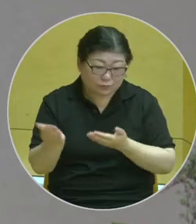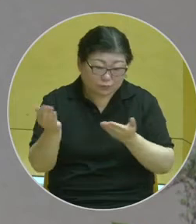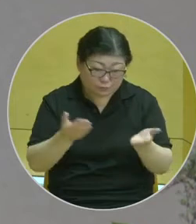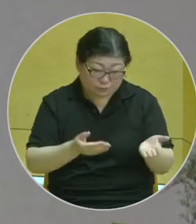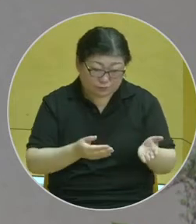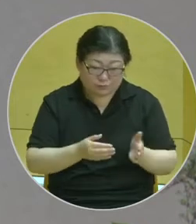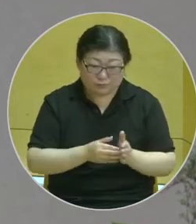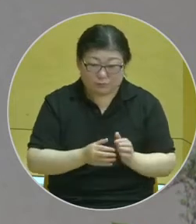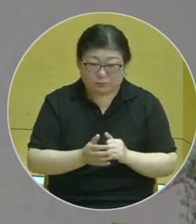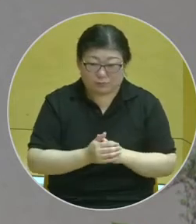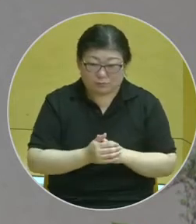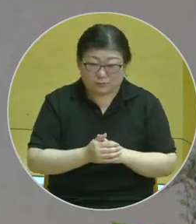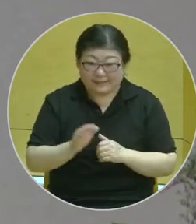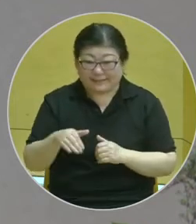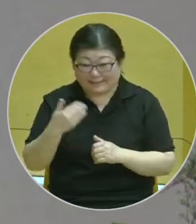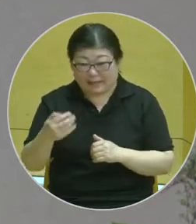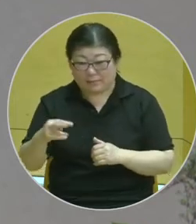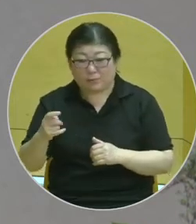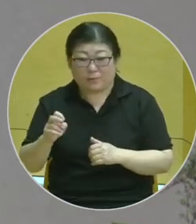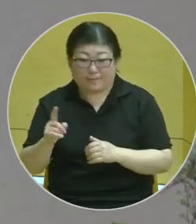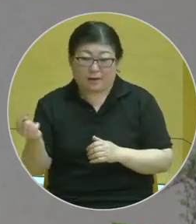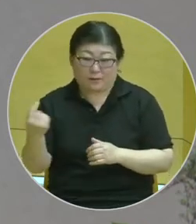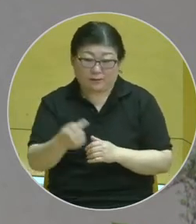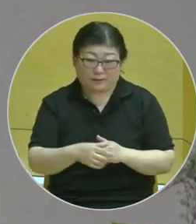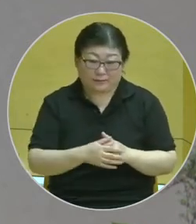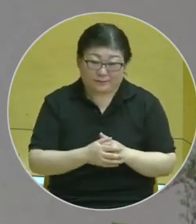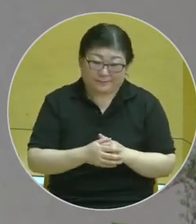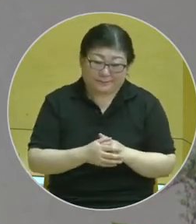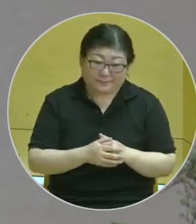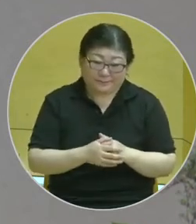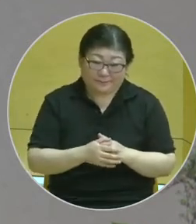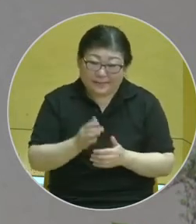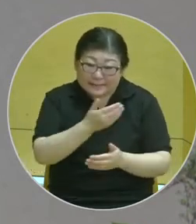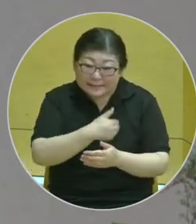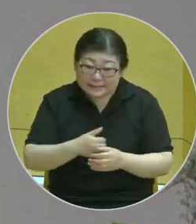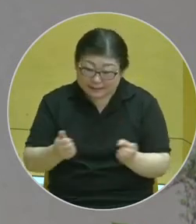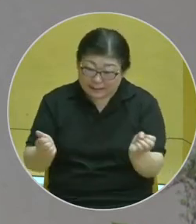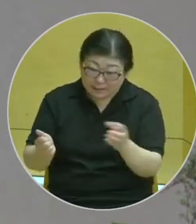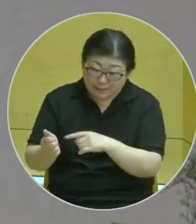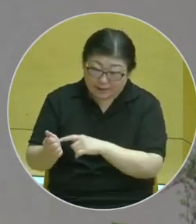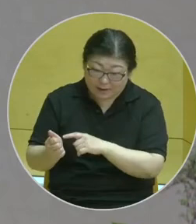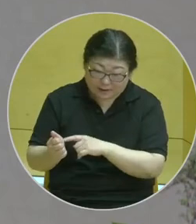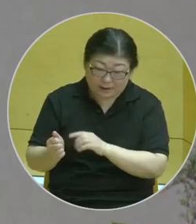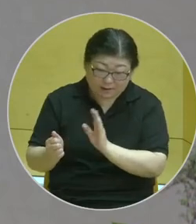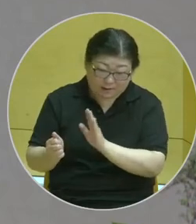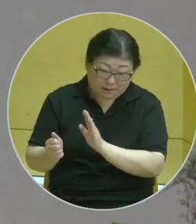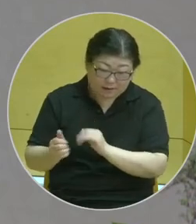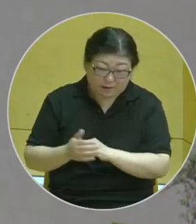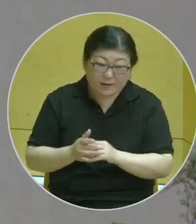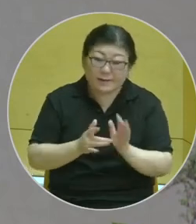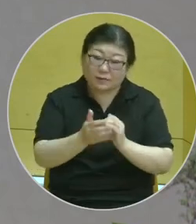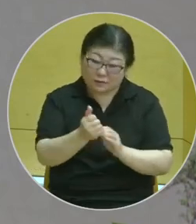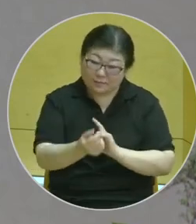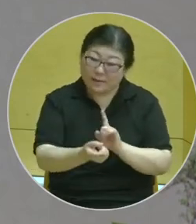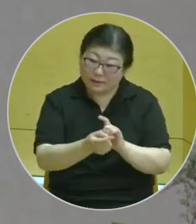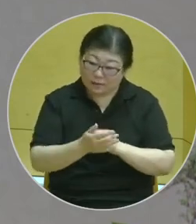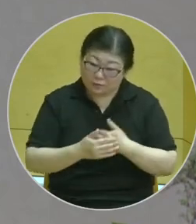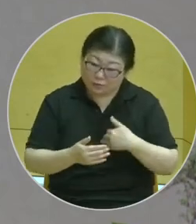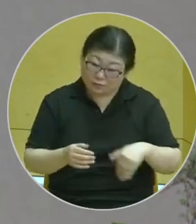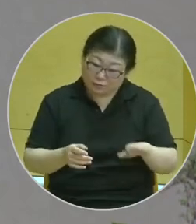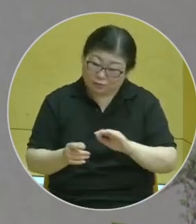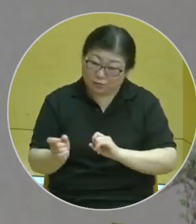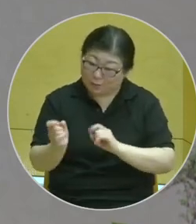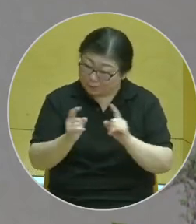동화의 도마가 이제 그 다음에 왔을 거예요 만났어요 제자들이 이렇게 얘기합니다 예수님을 만났다고 우리는 회복되었다고 할 때